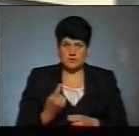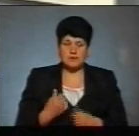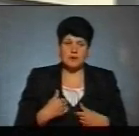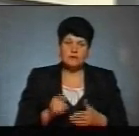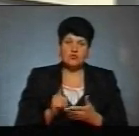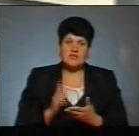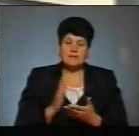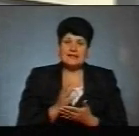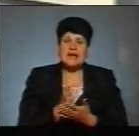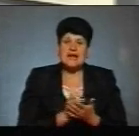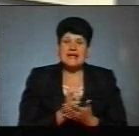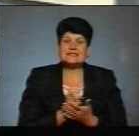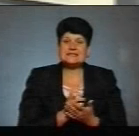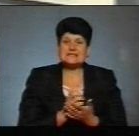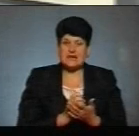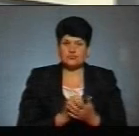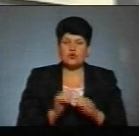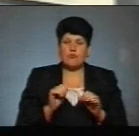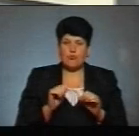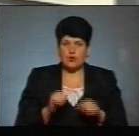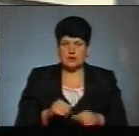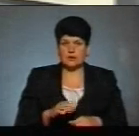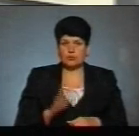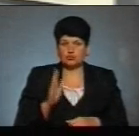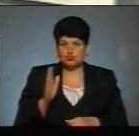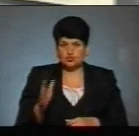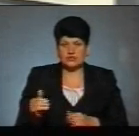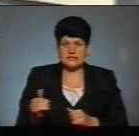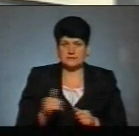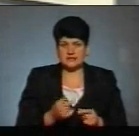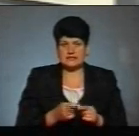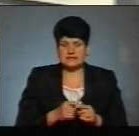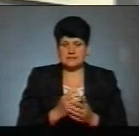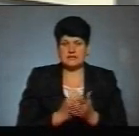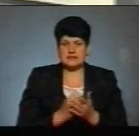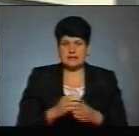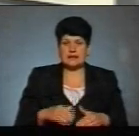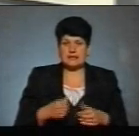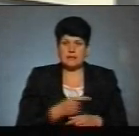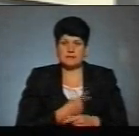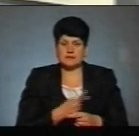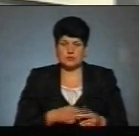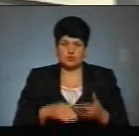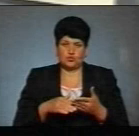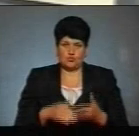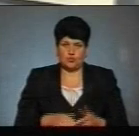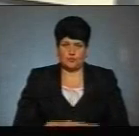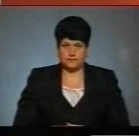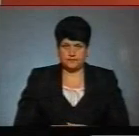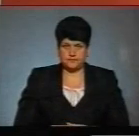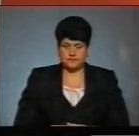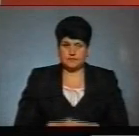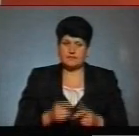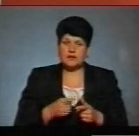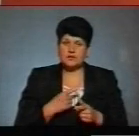мусимо мати резерв для того, щоб могли ми бути забезпечені цим резервом для надання медичної допомоги в тому чи іншому лікувальному закладі.